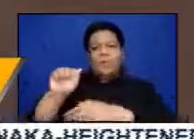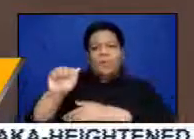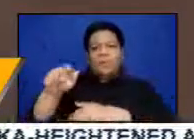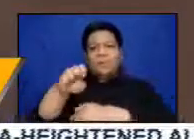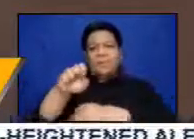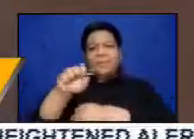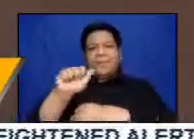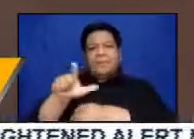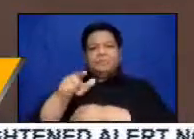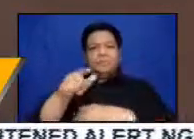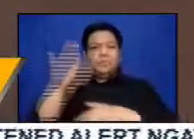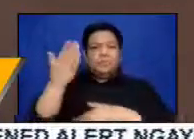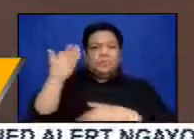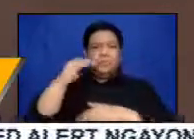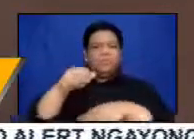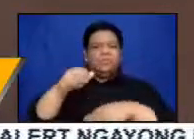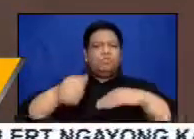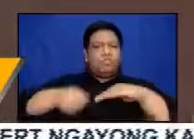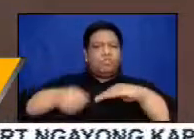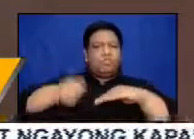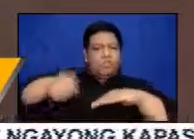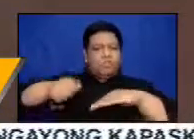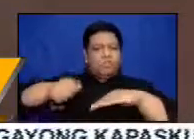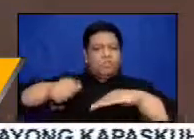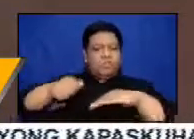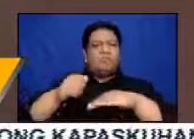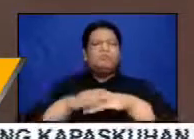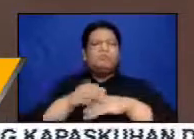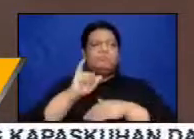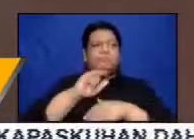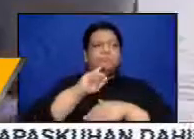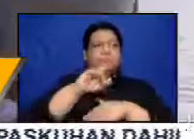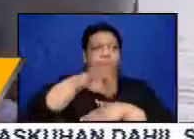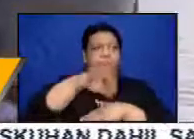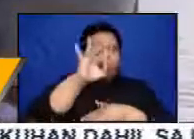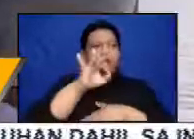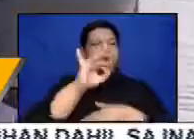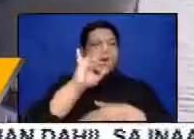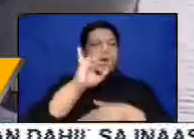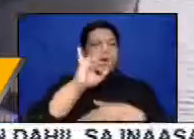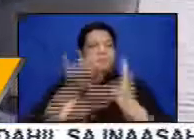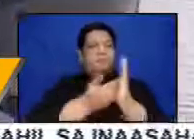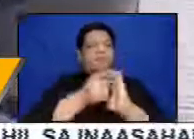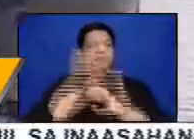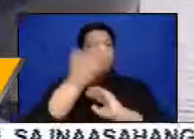sa isang bakanteng lote kung saan wala ang kanyang mga daliri at isang kamay.